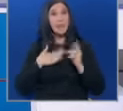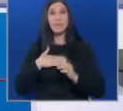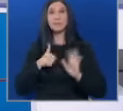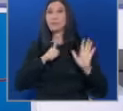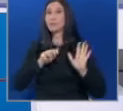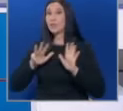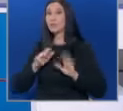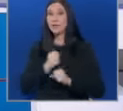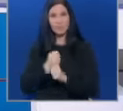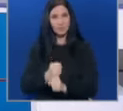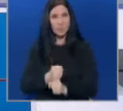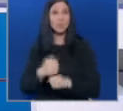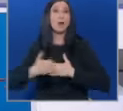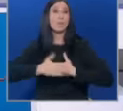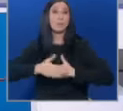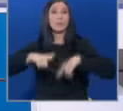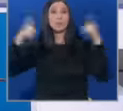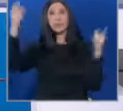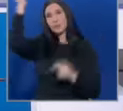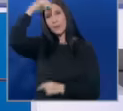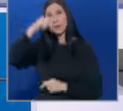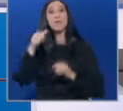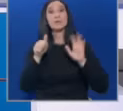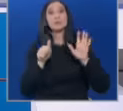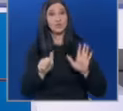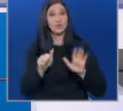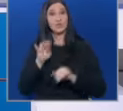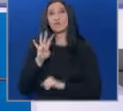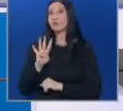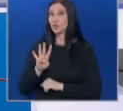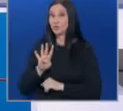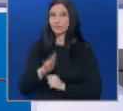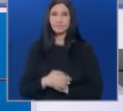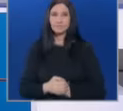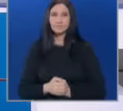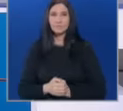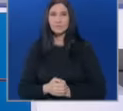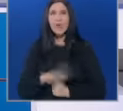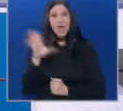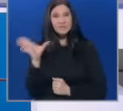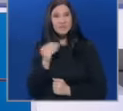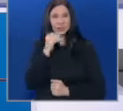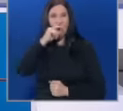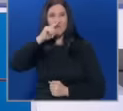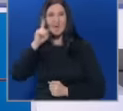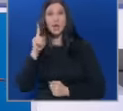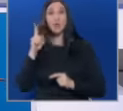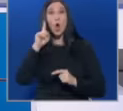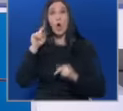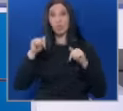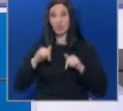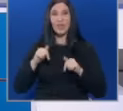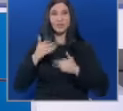имат 69 депутати, а Продължаваме промяната Демократична България 64. Всичко важно от